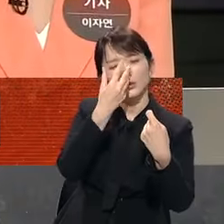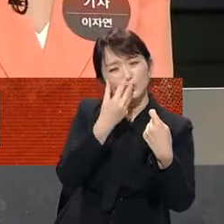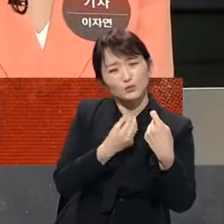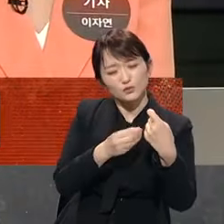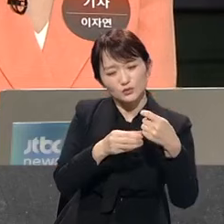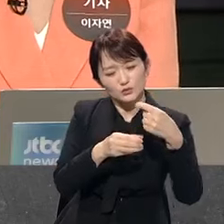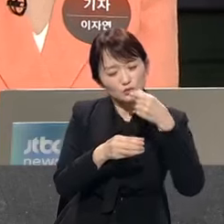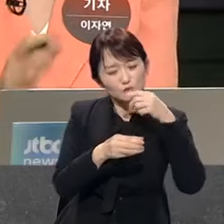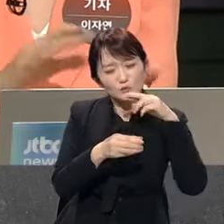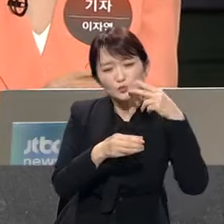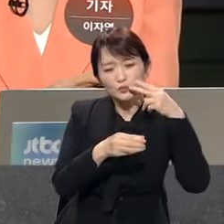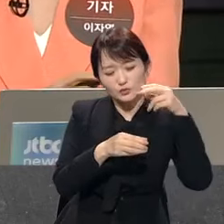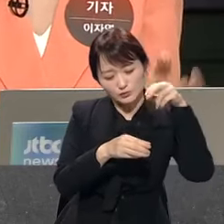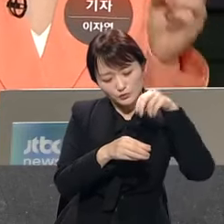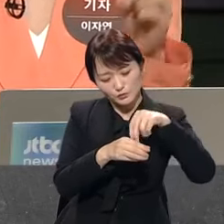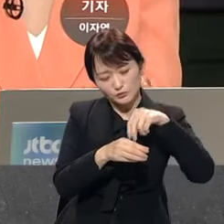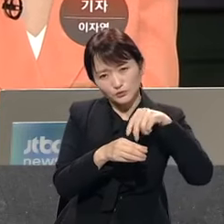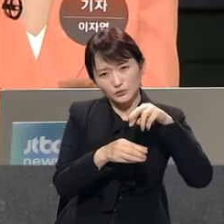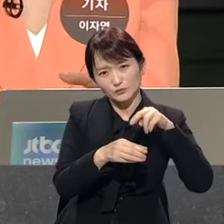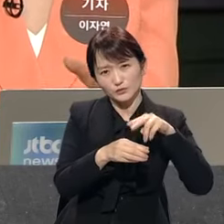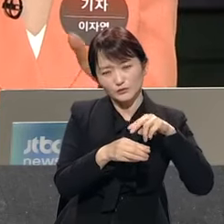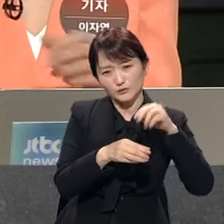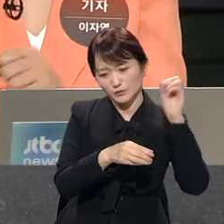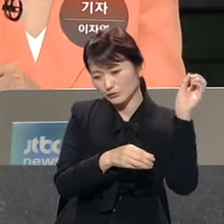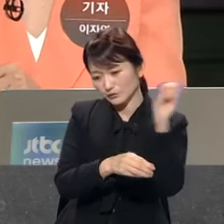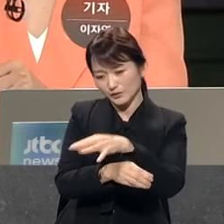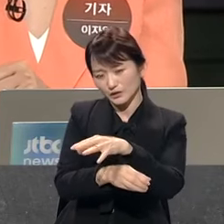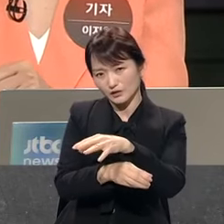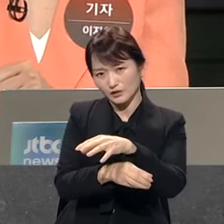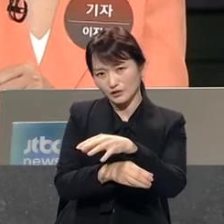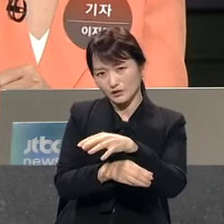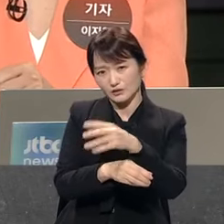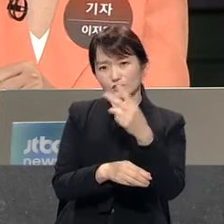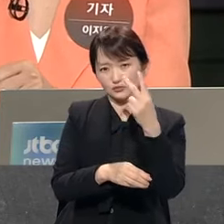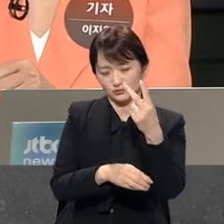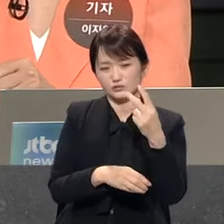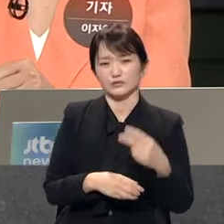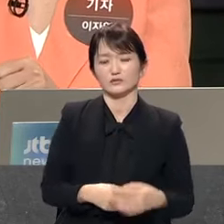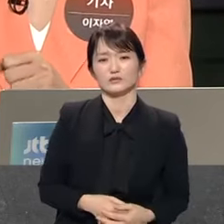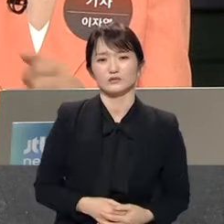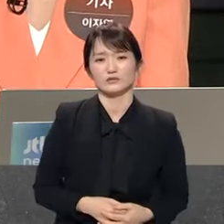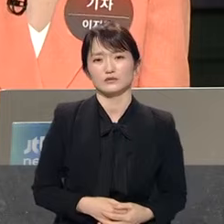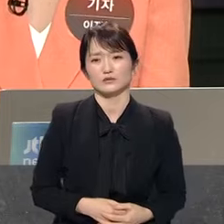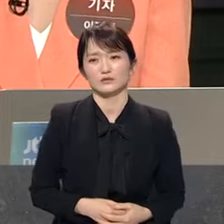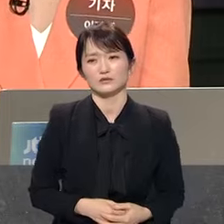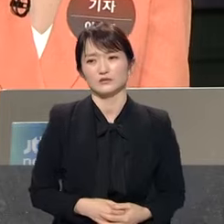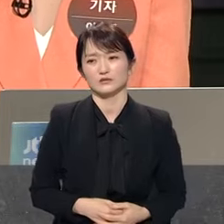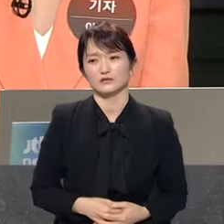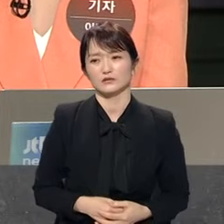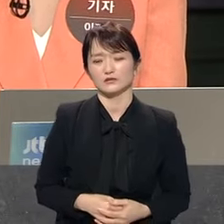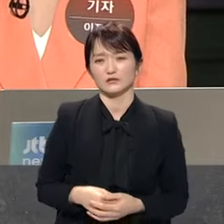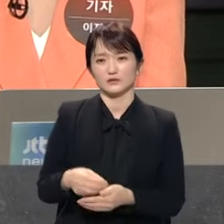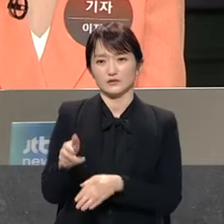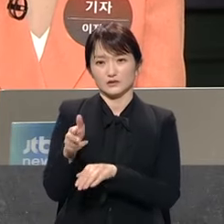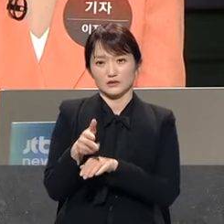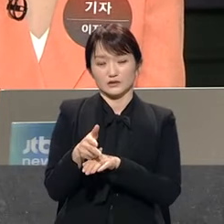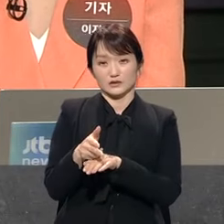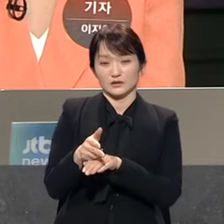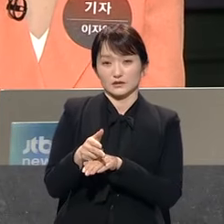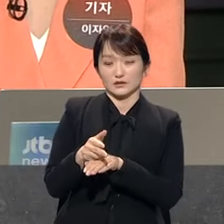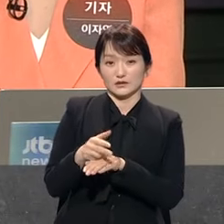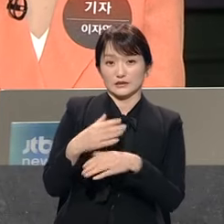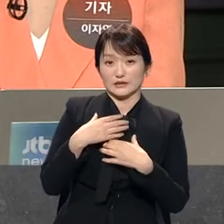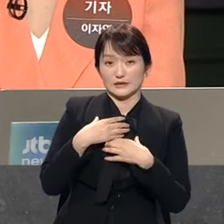들어있던 담배꽁초를 손에 털어서 밖으로 버리고 이 행동을 두 차례가량 반복했다고 하고요. 이 제보자가 안전신문고에 신고를